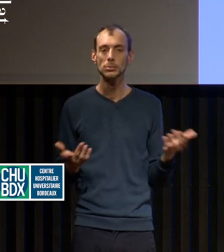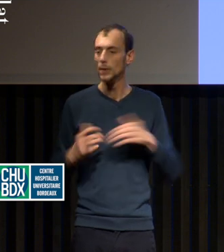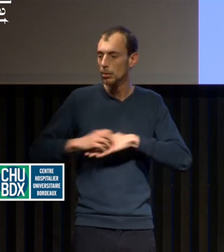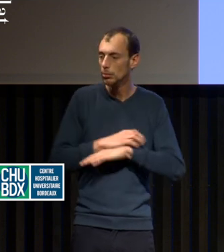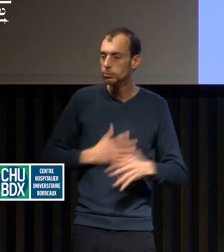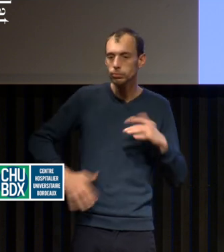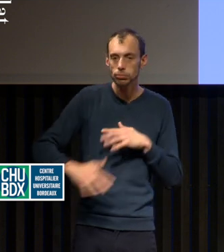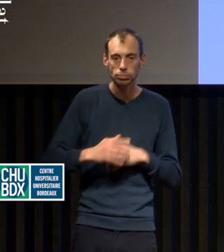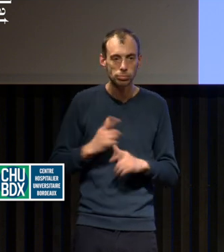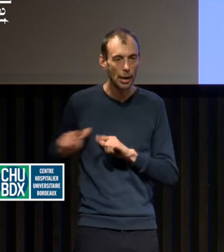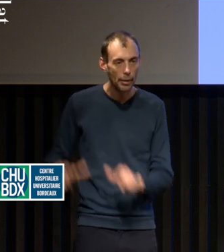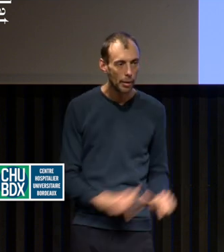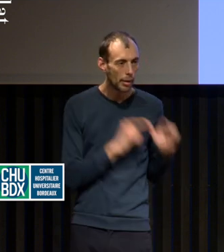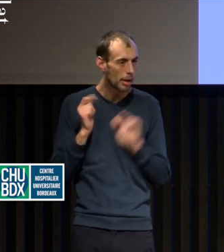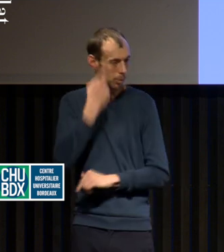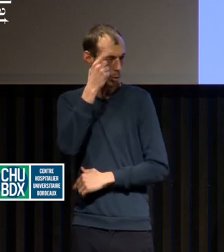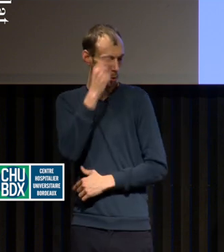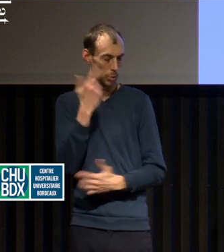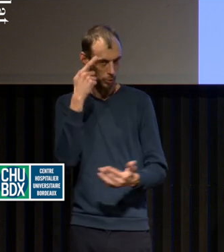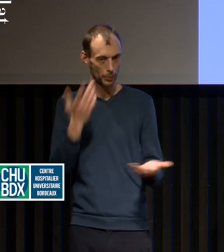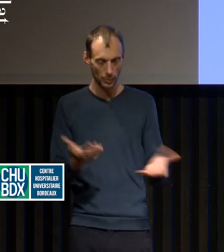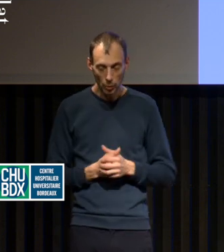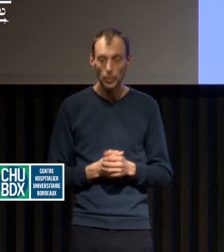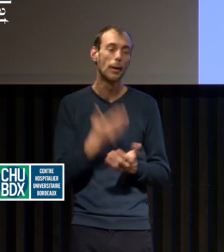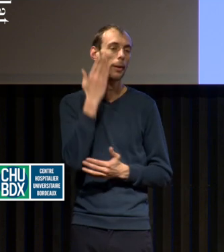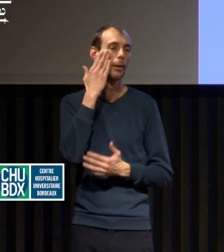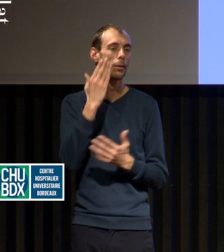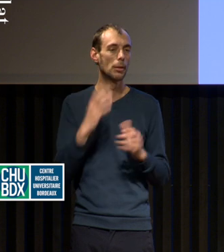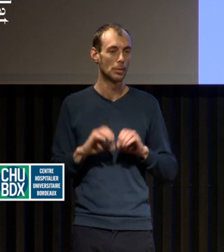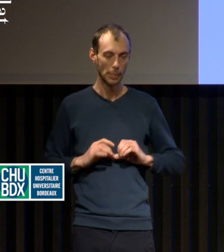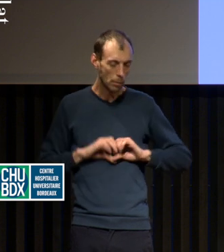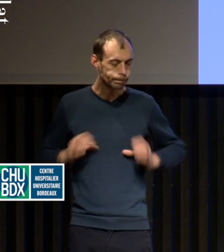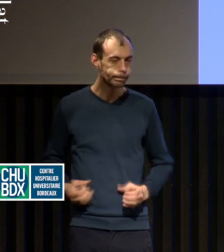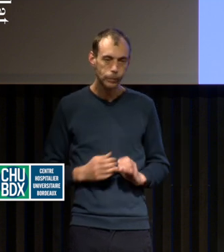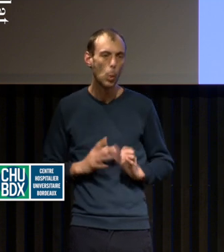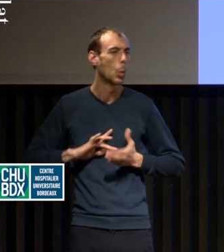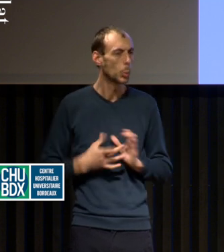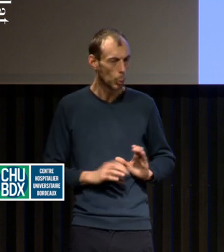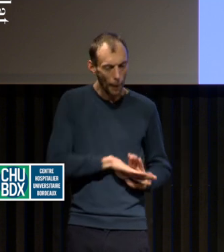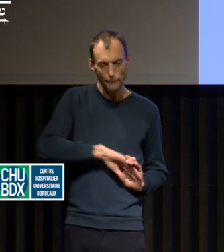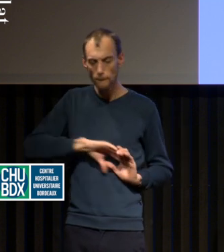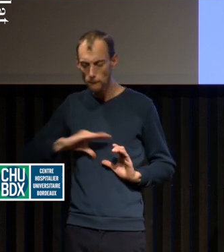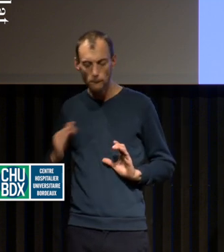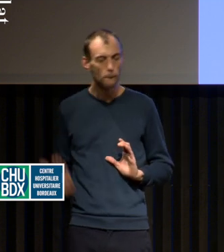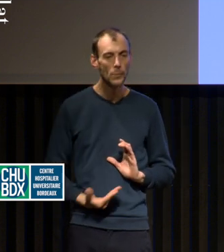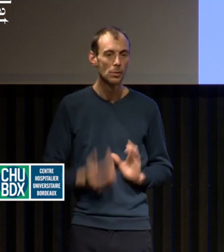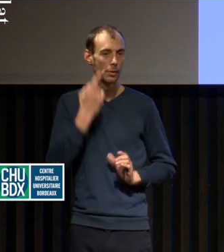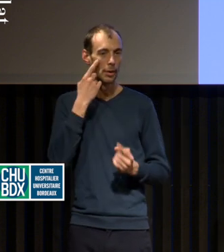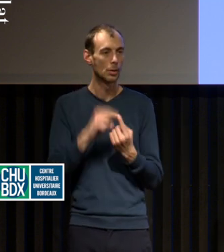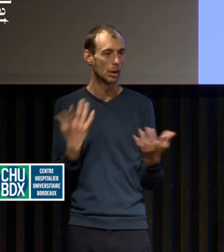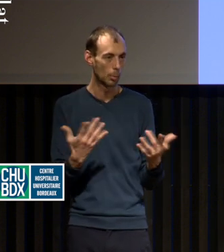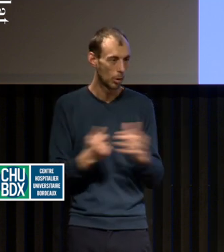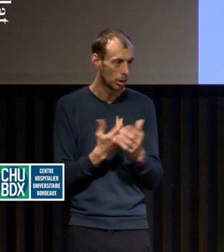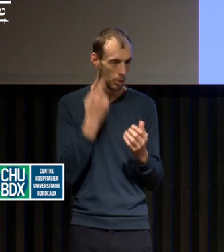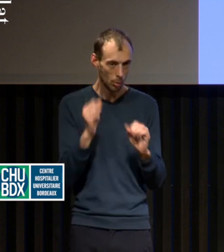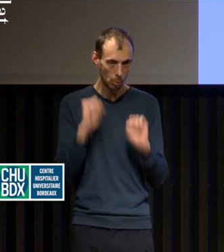que si on a ce revêtement de microbiote sur tout le tube digestif, première chose, c'est que ça va nous servir de barrière. Ça va éviter, si vous